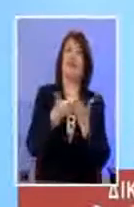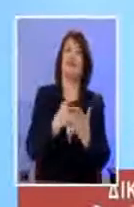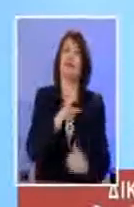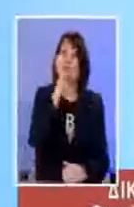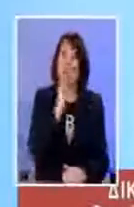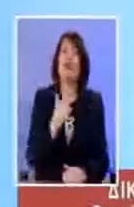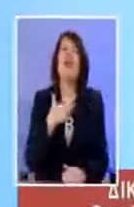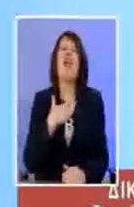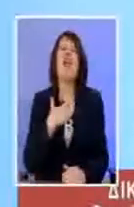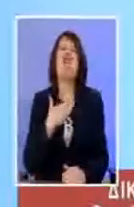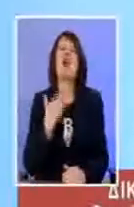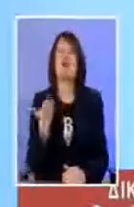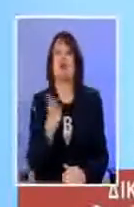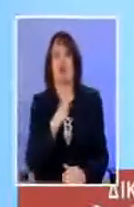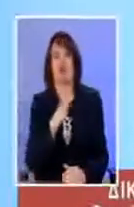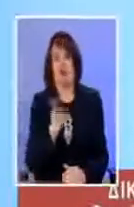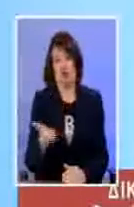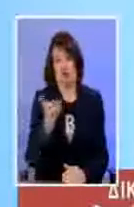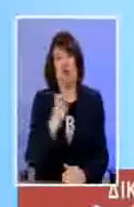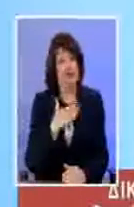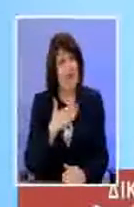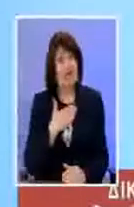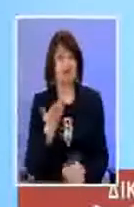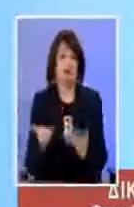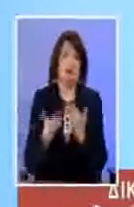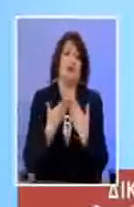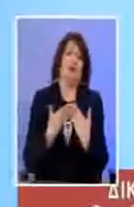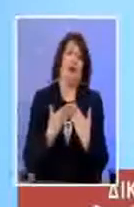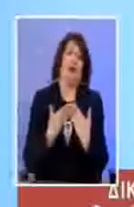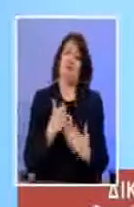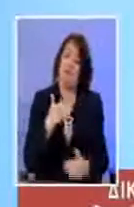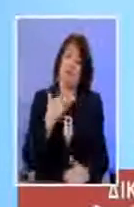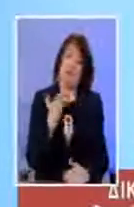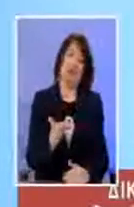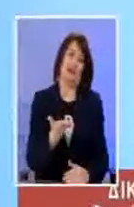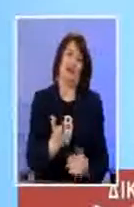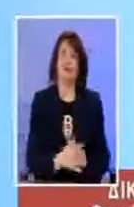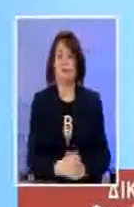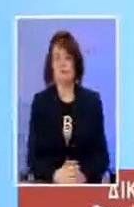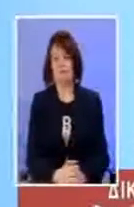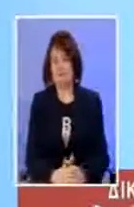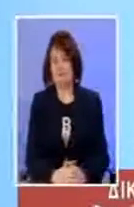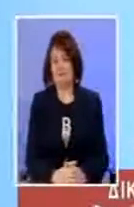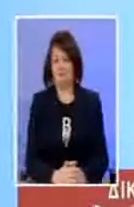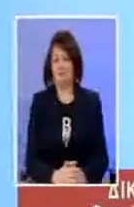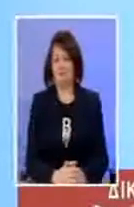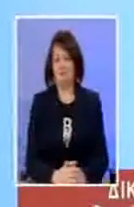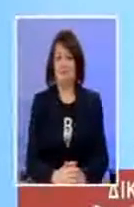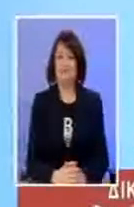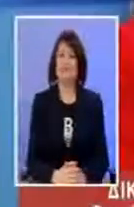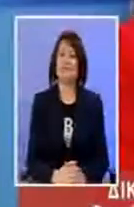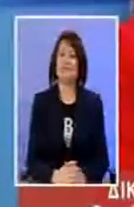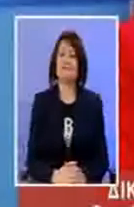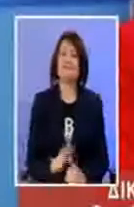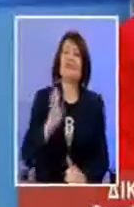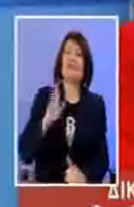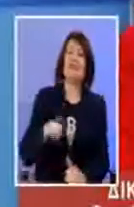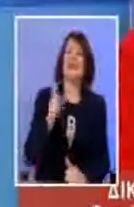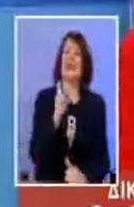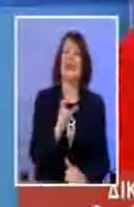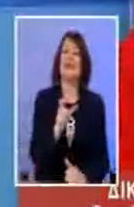πραγματικά ευχαριστώ τον κόσμο που μας συμπαραστέκεται και που μας βοηθάει. Μία τελευταία λέξη